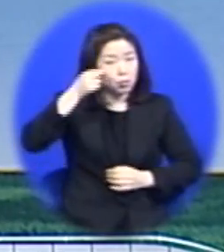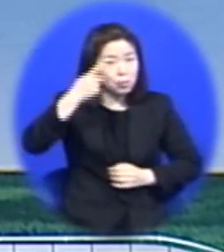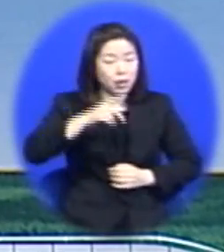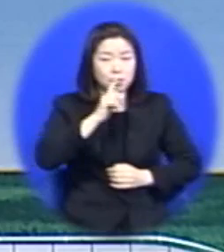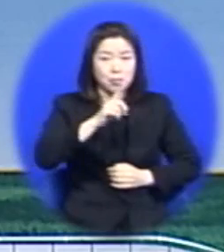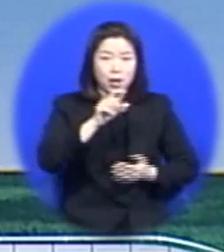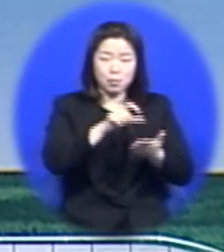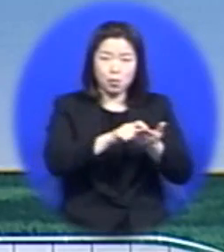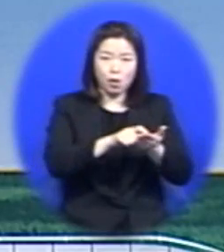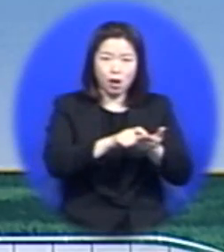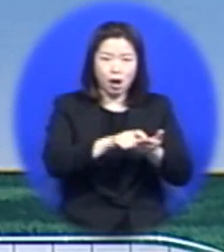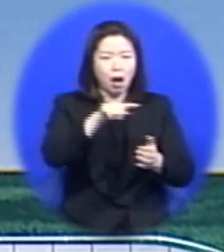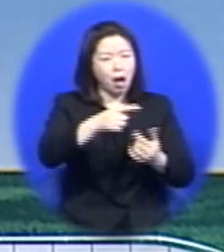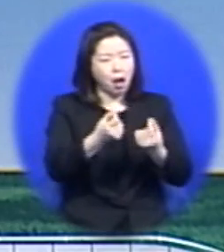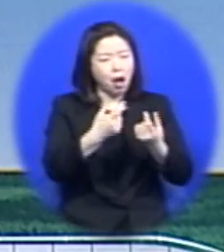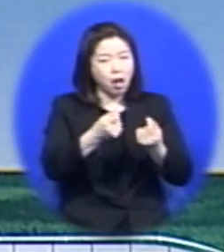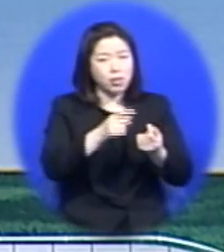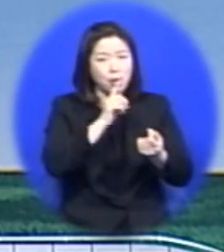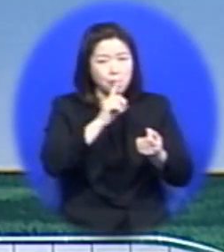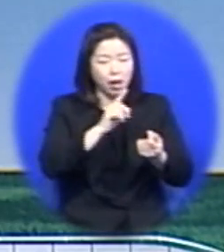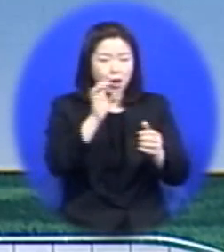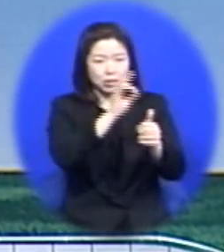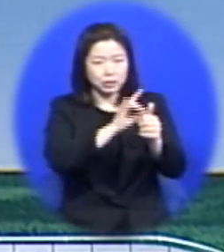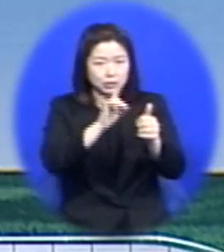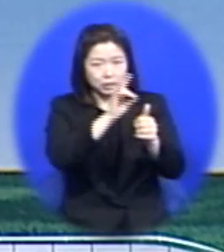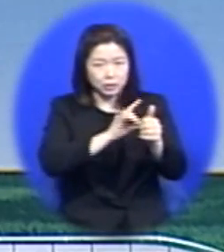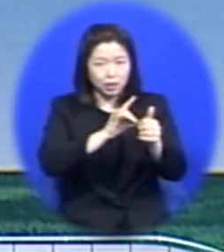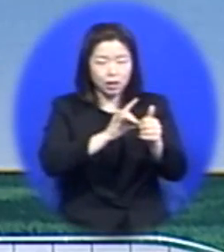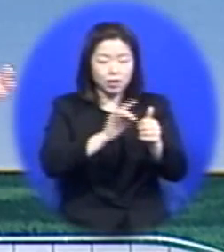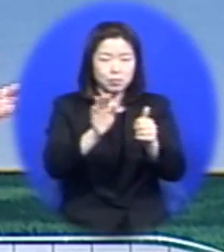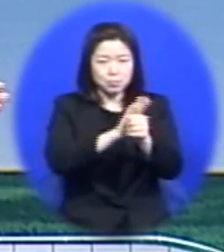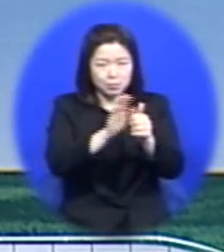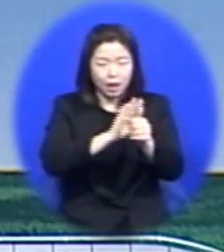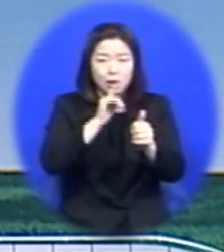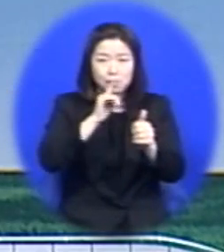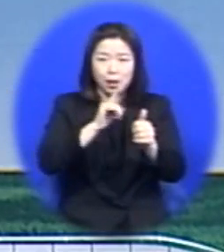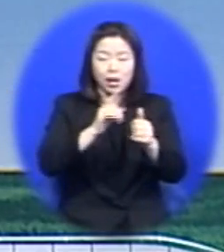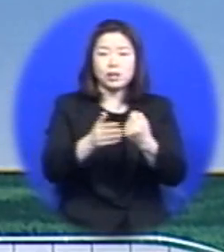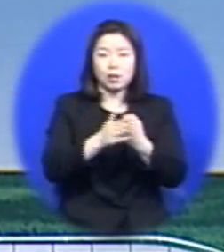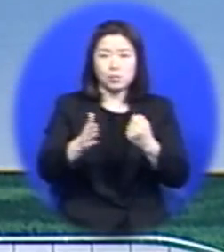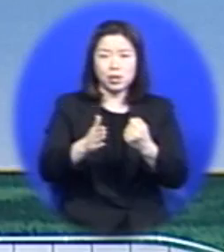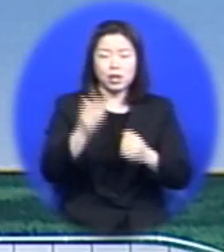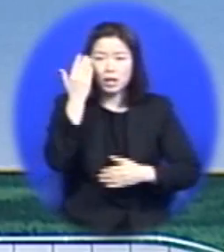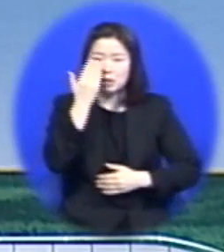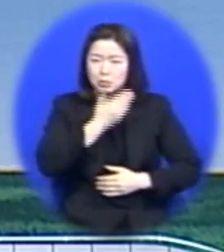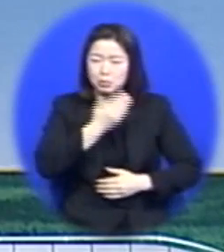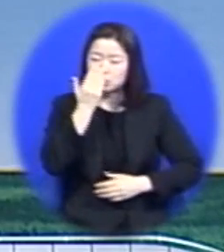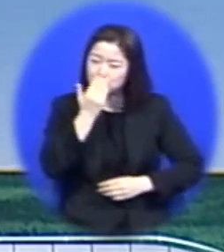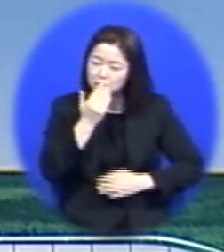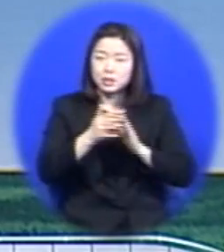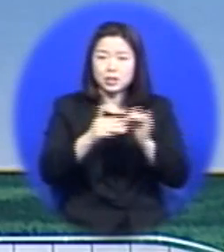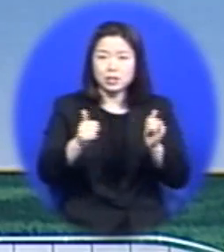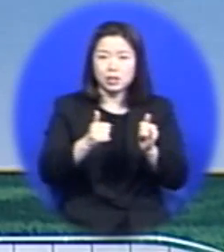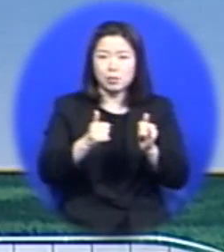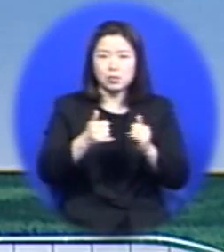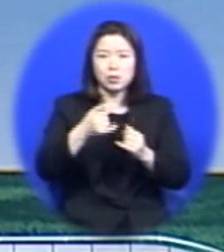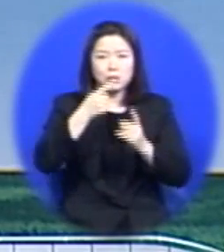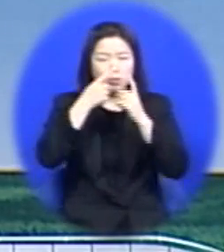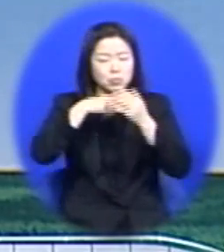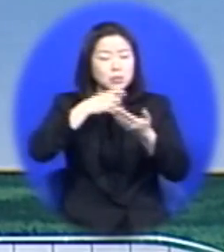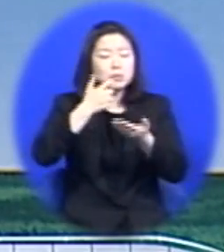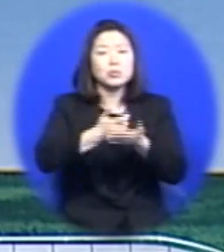말과 아첨하는 말을 한다고 그랬습니다. 그래서 순진한 사람들은 그냥 넘어가기 딱 좋습니다. 겉으로는 예수님을